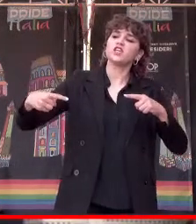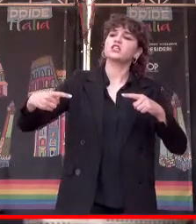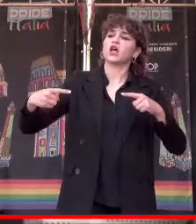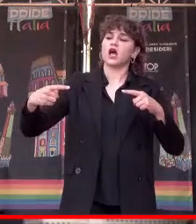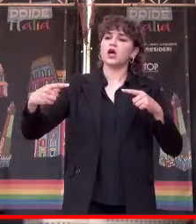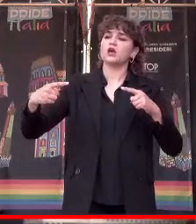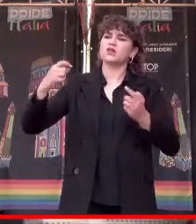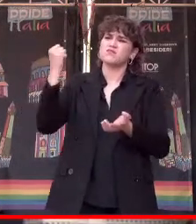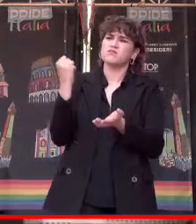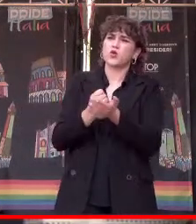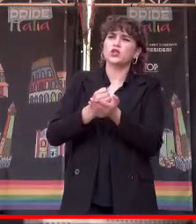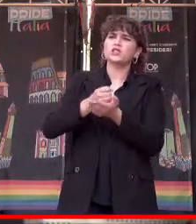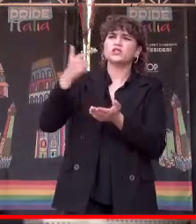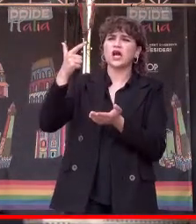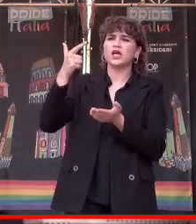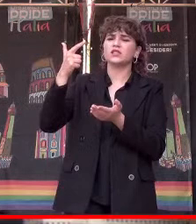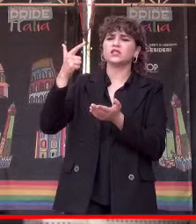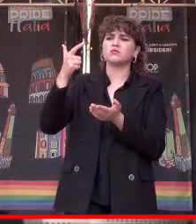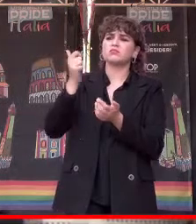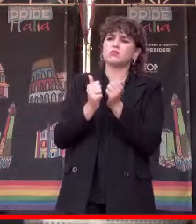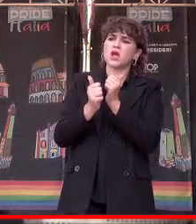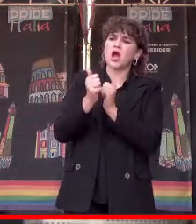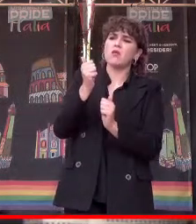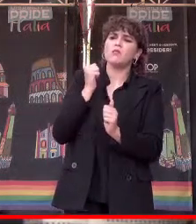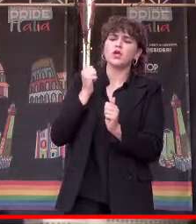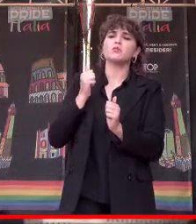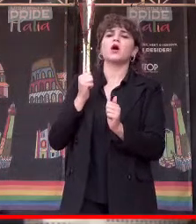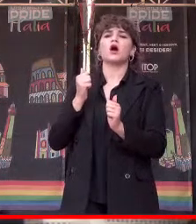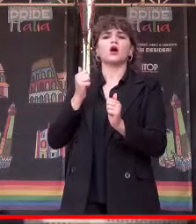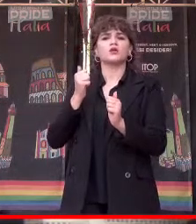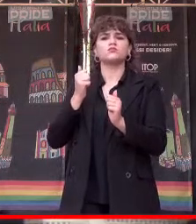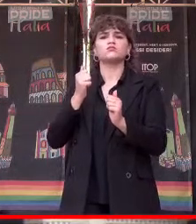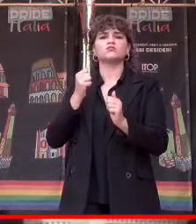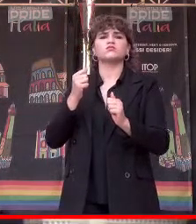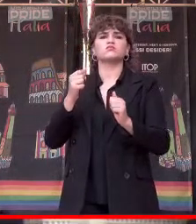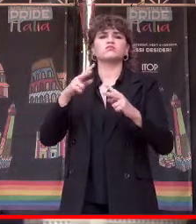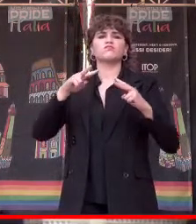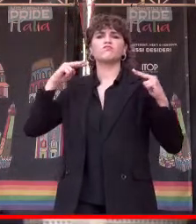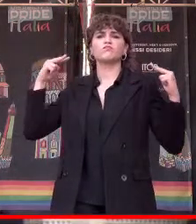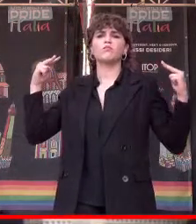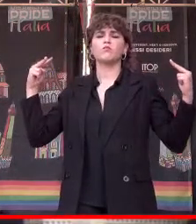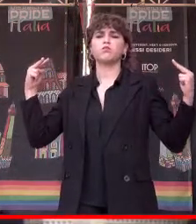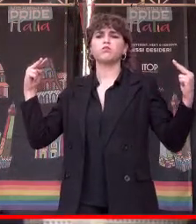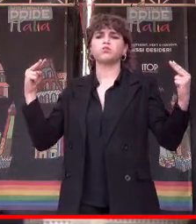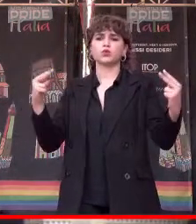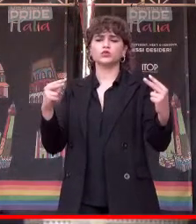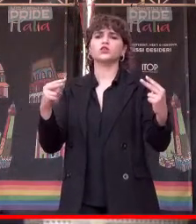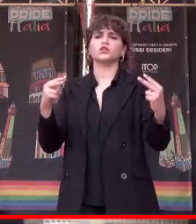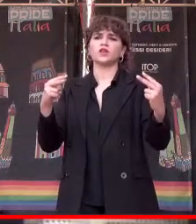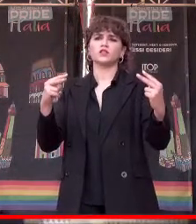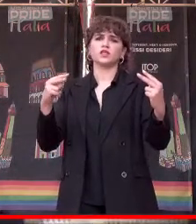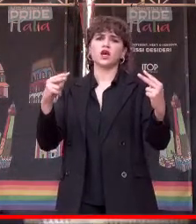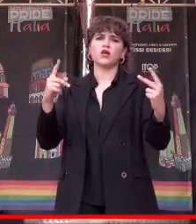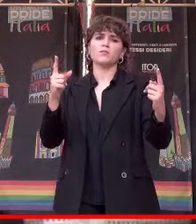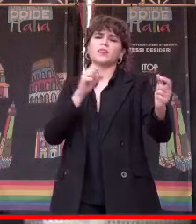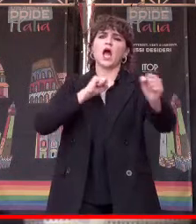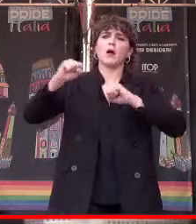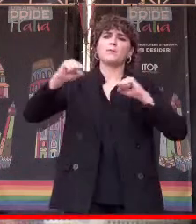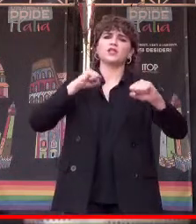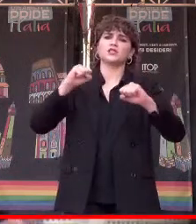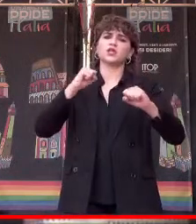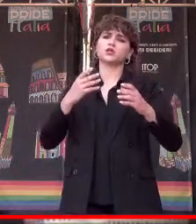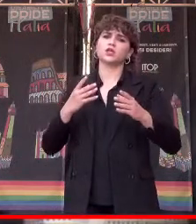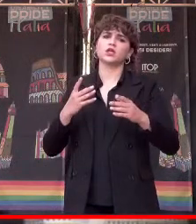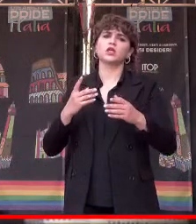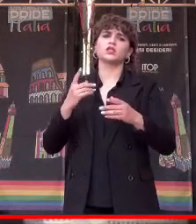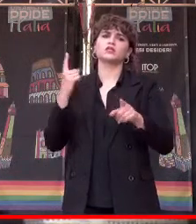una presa di posizione e proprio una visione che io credo gli amministratori possono dare. Come